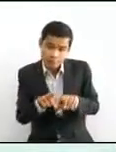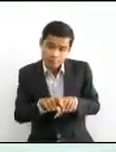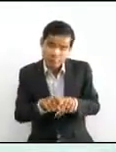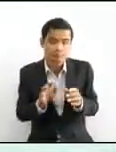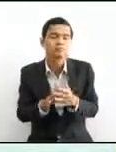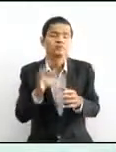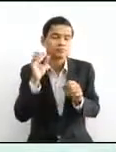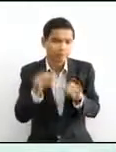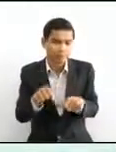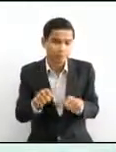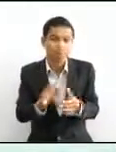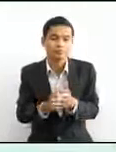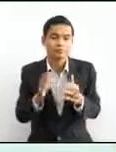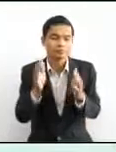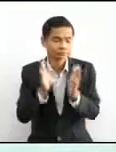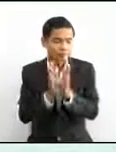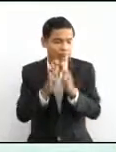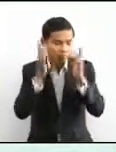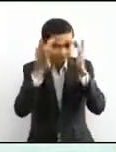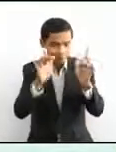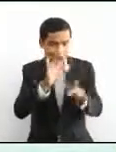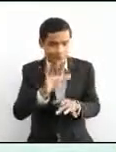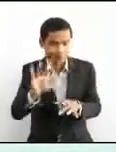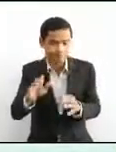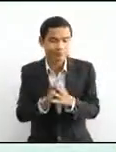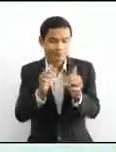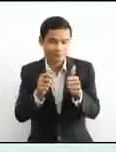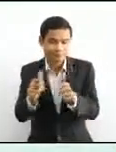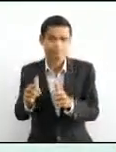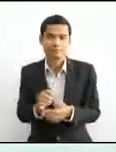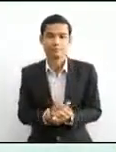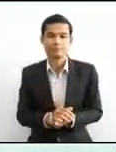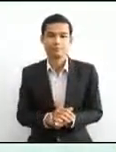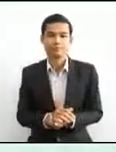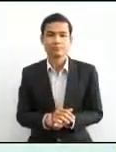Chà, đôi khi này con bắt chì bù cài mên ná. Cài mên tên.